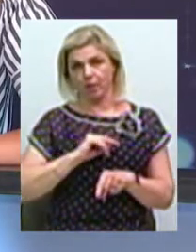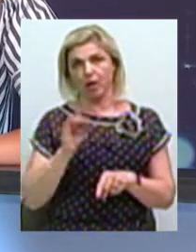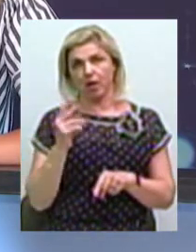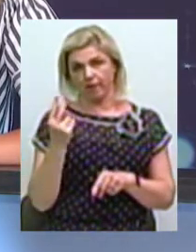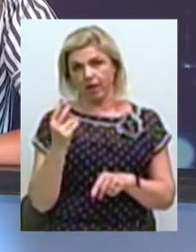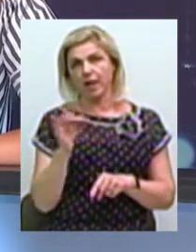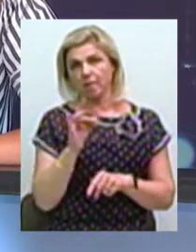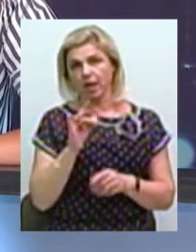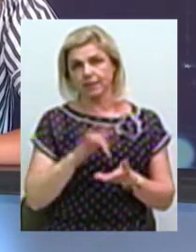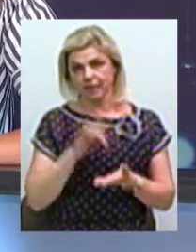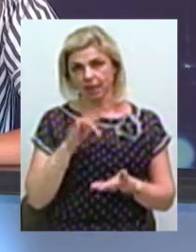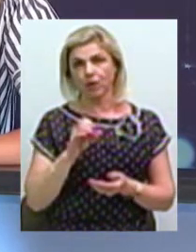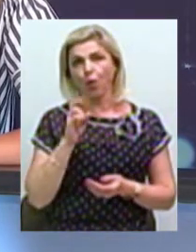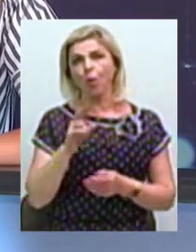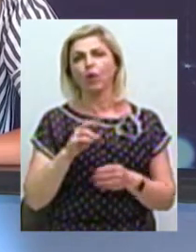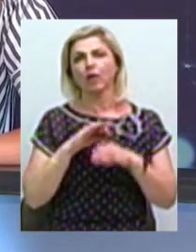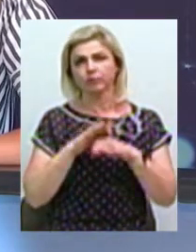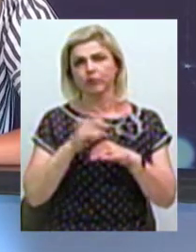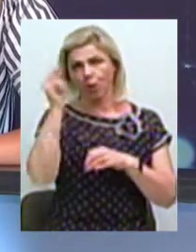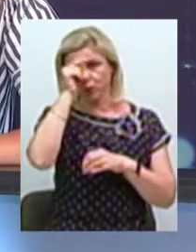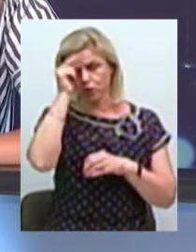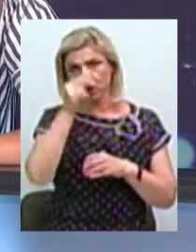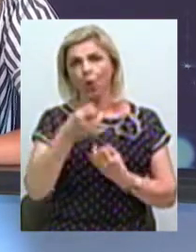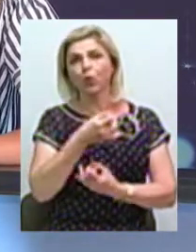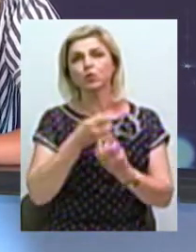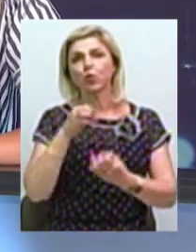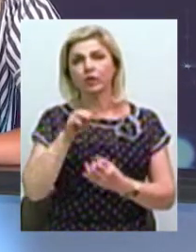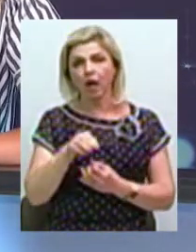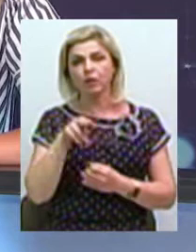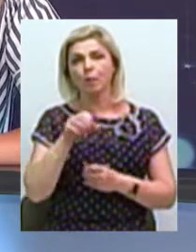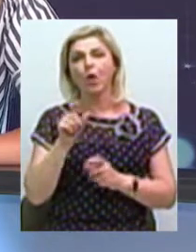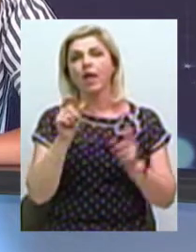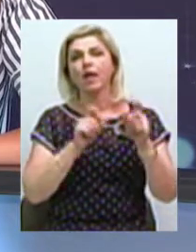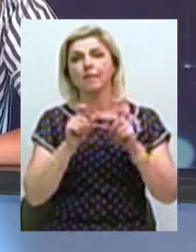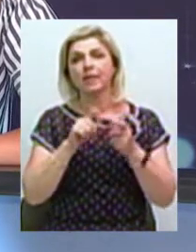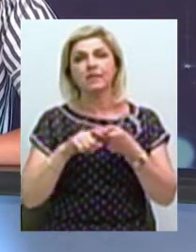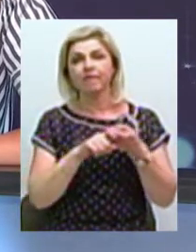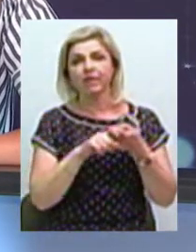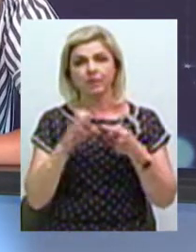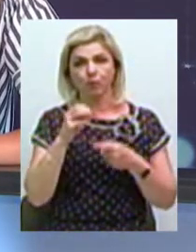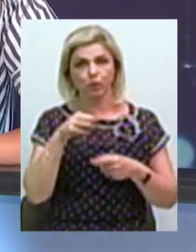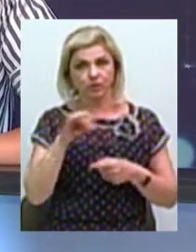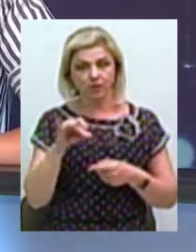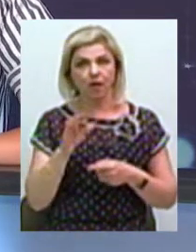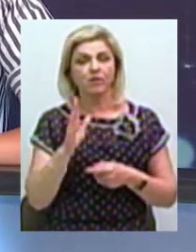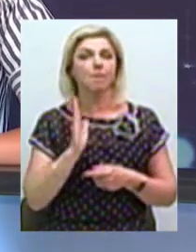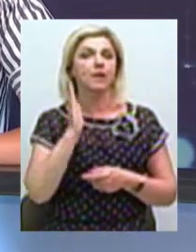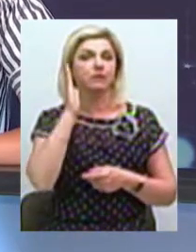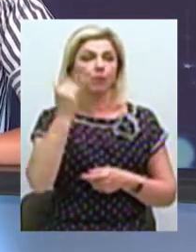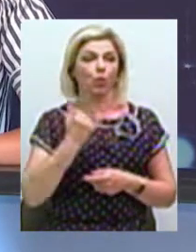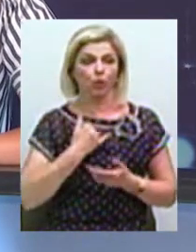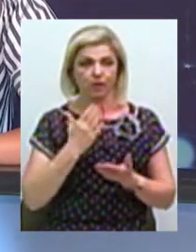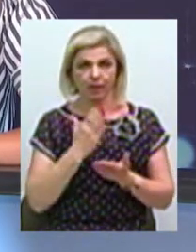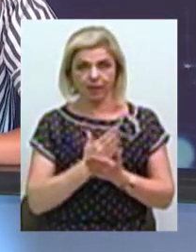дыхание». Он прошел обучение, он консультант на данный момент по химической зависимости. В перспективе у нас есть